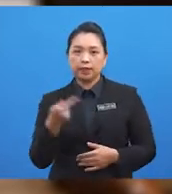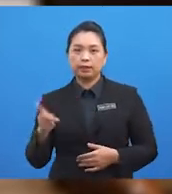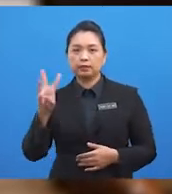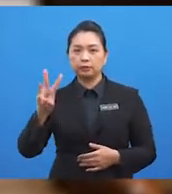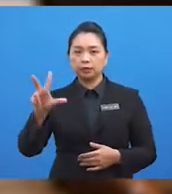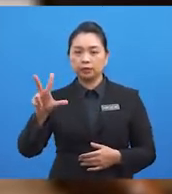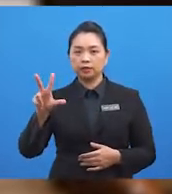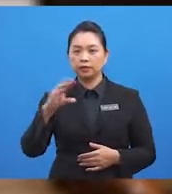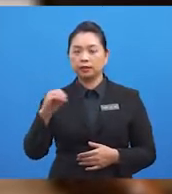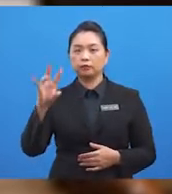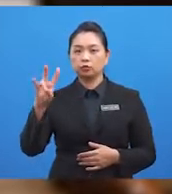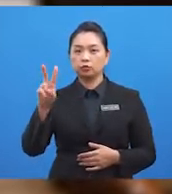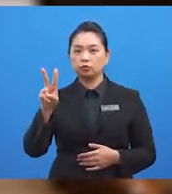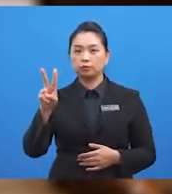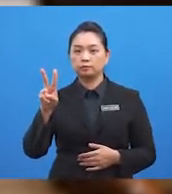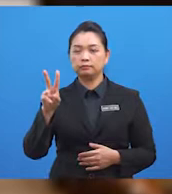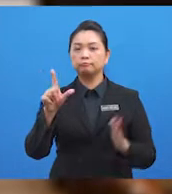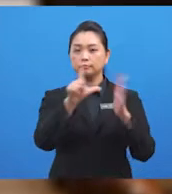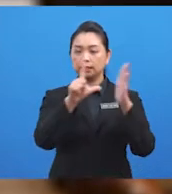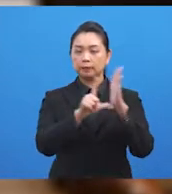Perlembagaan Persekutuan.